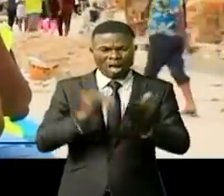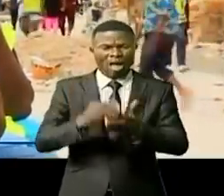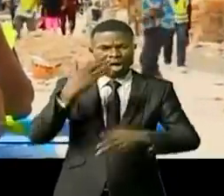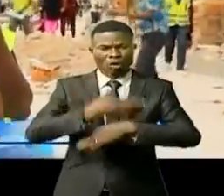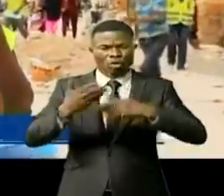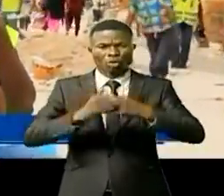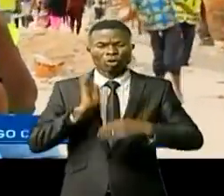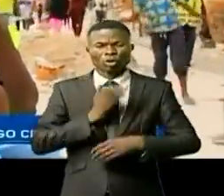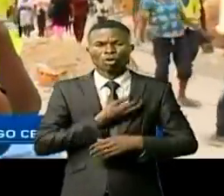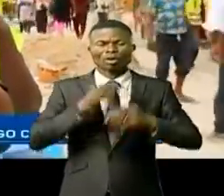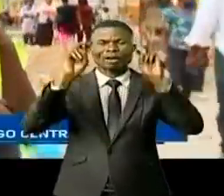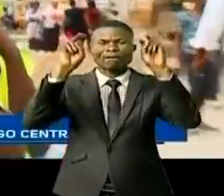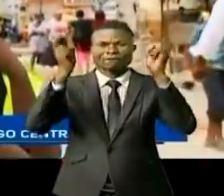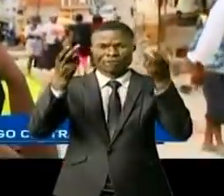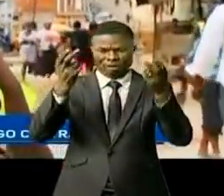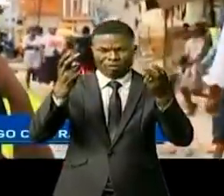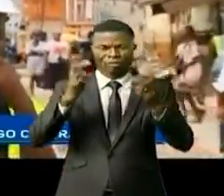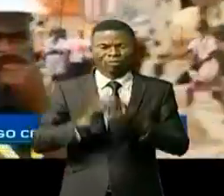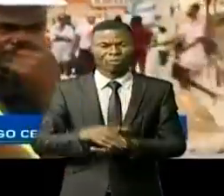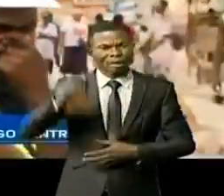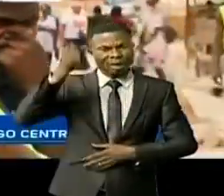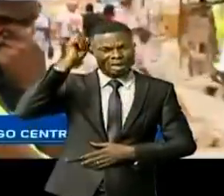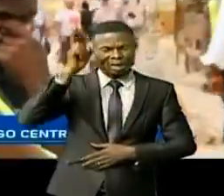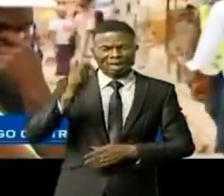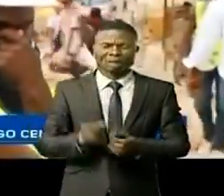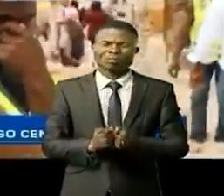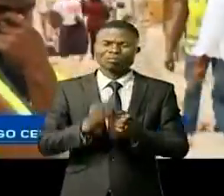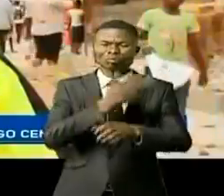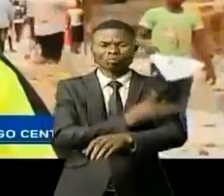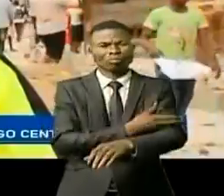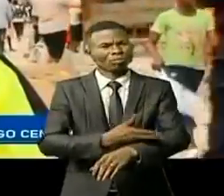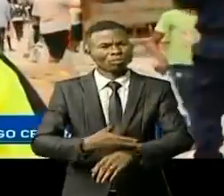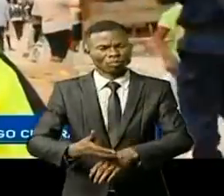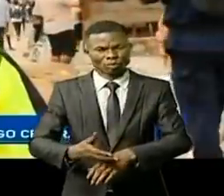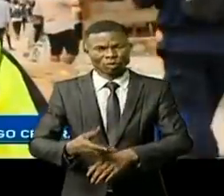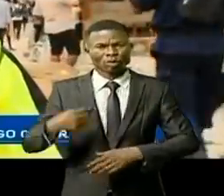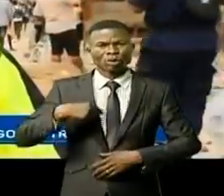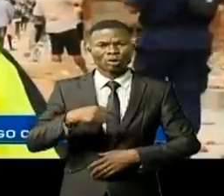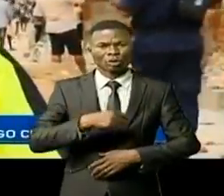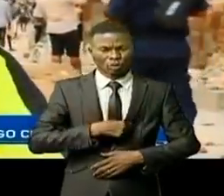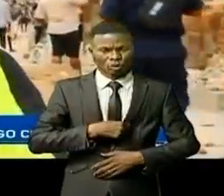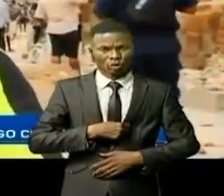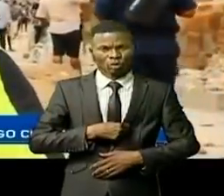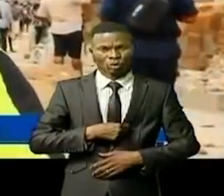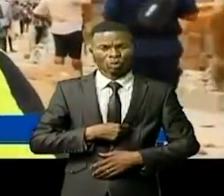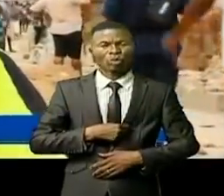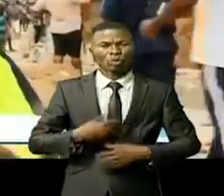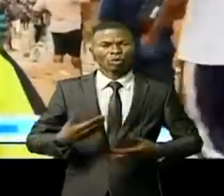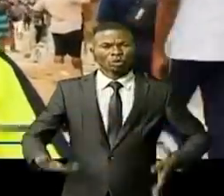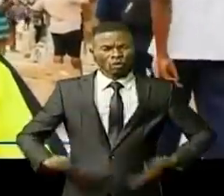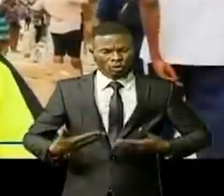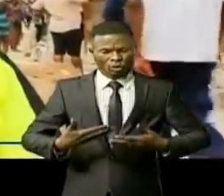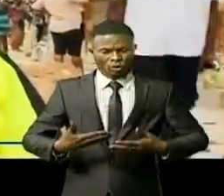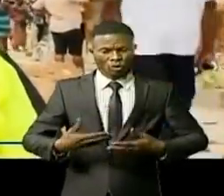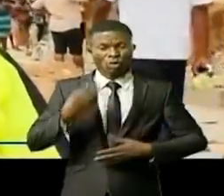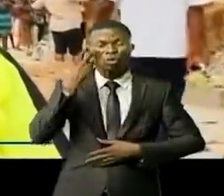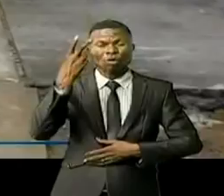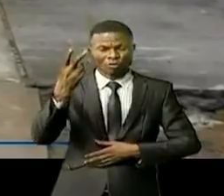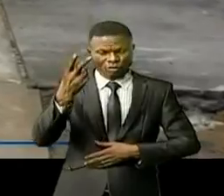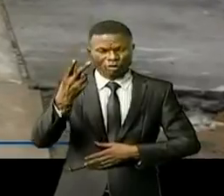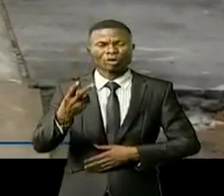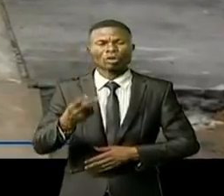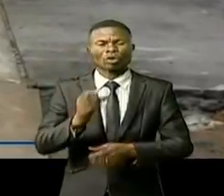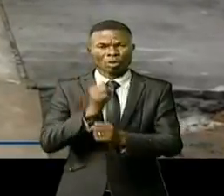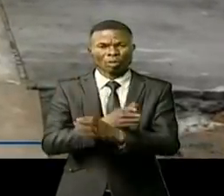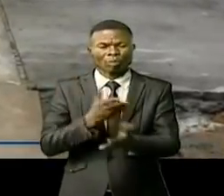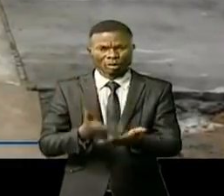ville longtemps abandonnée. Nous sommes en train seulement de matérialiser une vision. Il